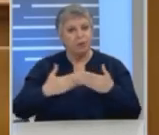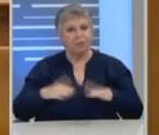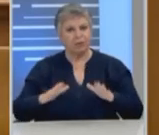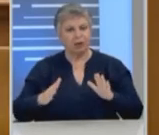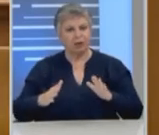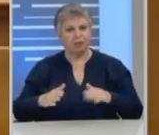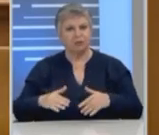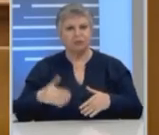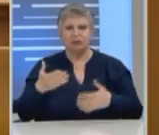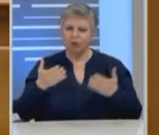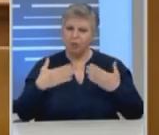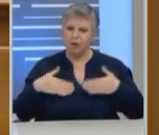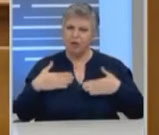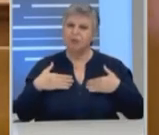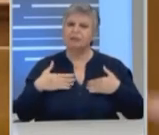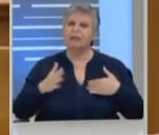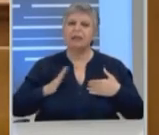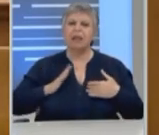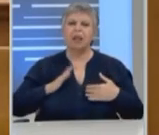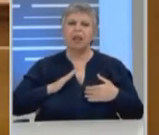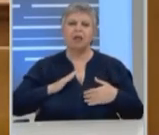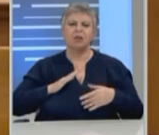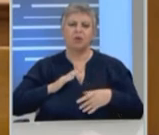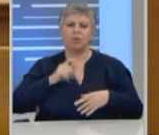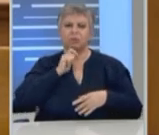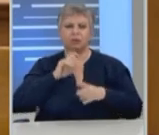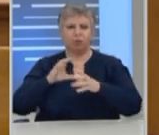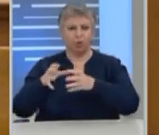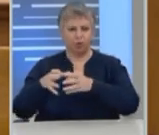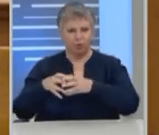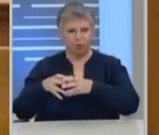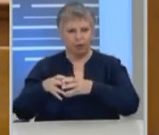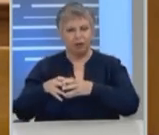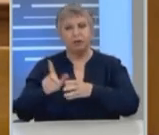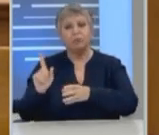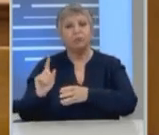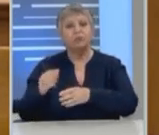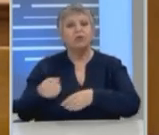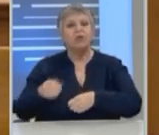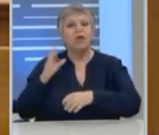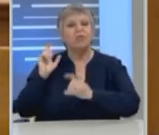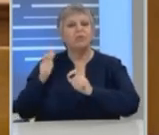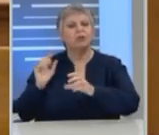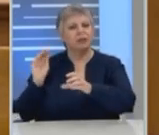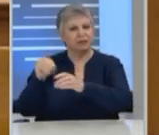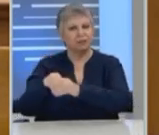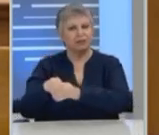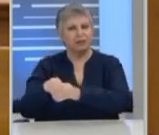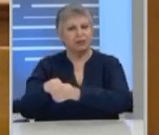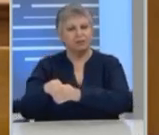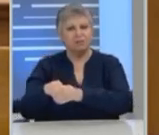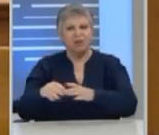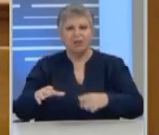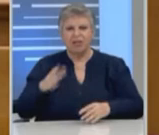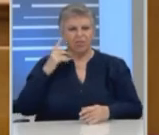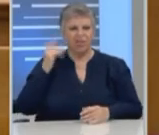Λαϊκό Κόμμα. Αφήστε το Λαϊκό Κόμμα που συμμετέχετε. Η δικιά σας η θέση ποια είναι? Εγώ δεν καταλάβω. Εγώ άκουσα σήμερα εδώ να